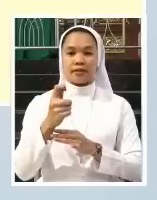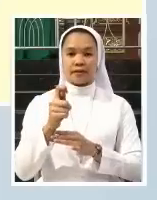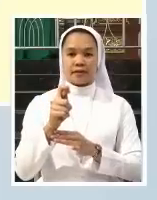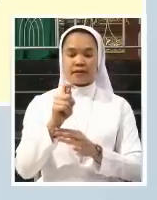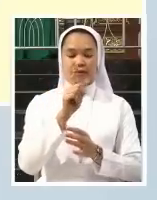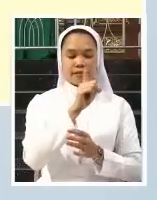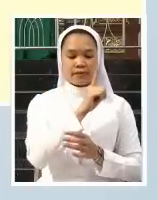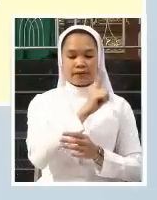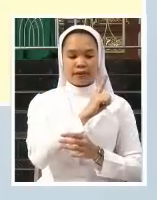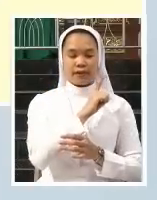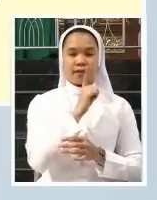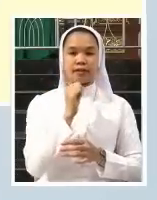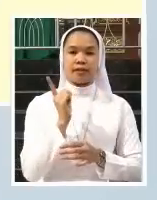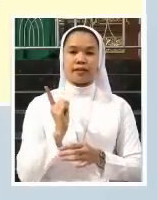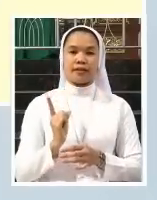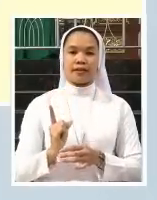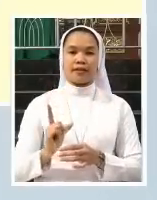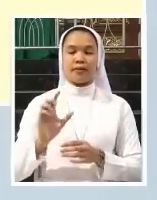pagkamarahayon ikaw.